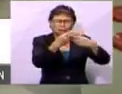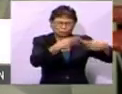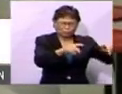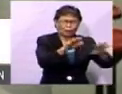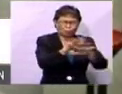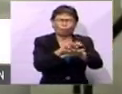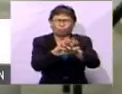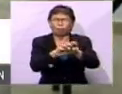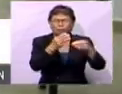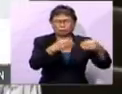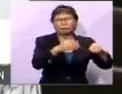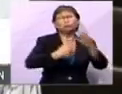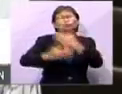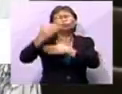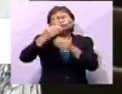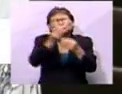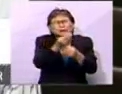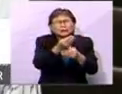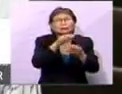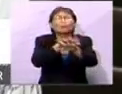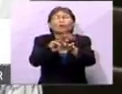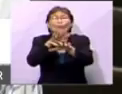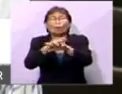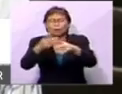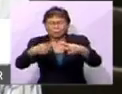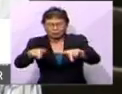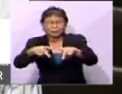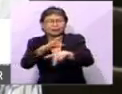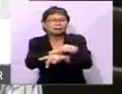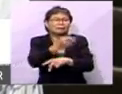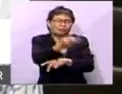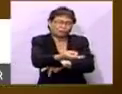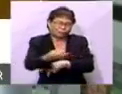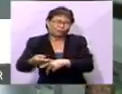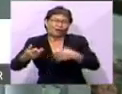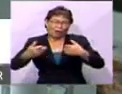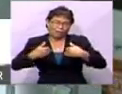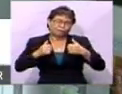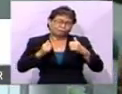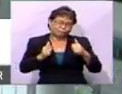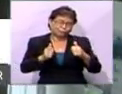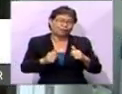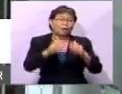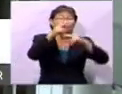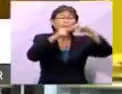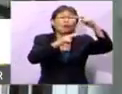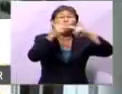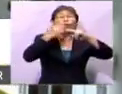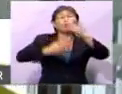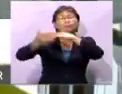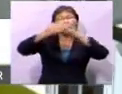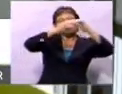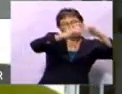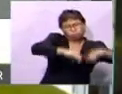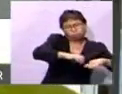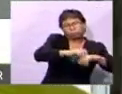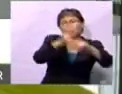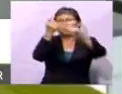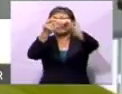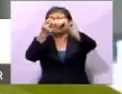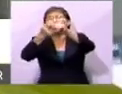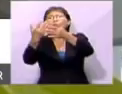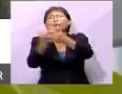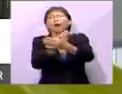daripada yang sedia ada, beserta dengan prasarana-prasarana yang lengkap. Bangunan lama diruntuh dan dibina